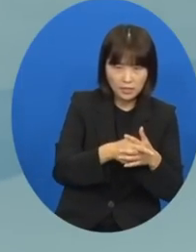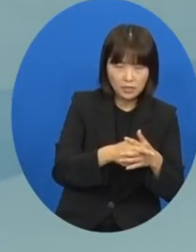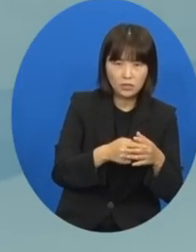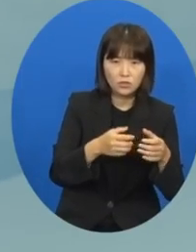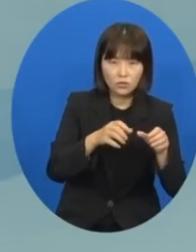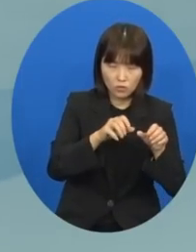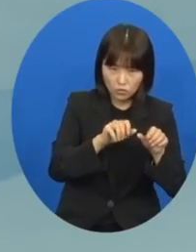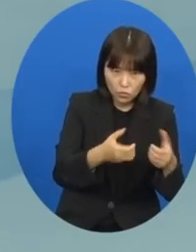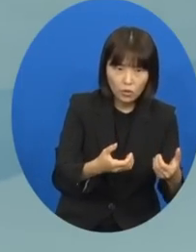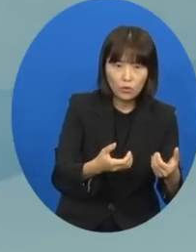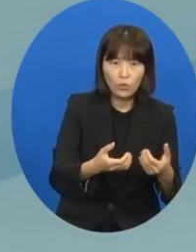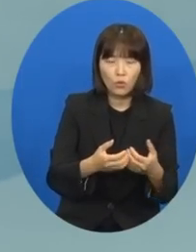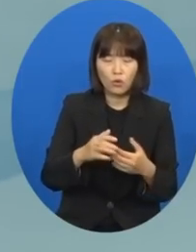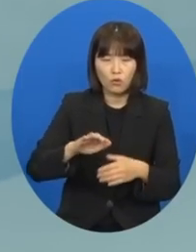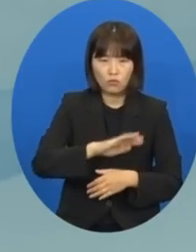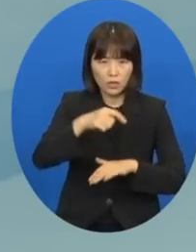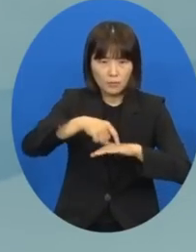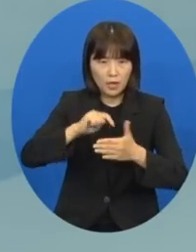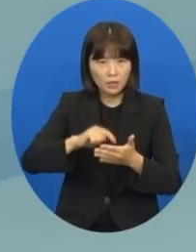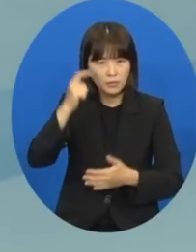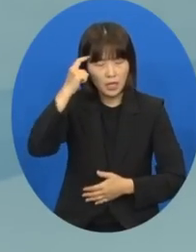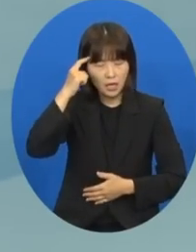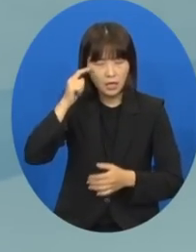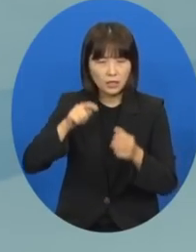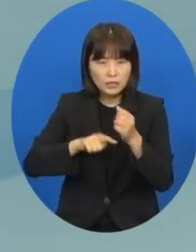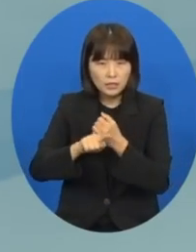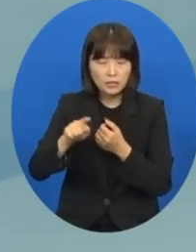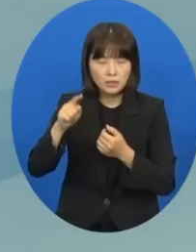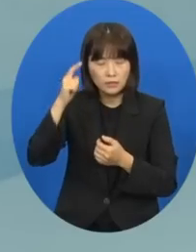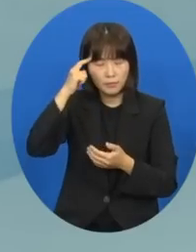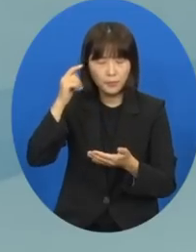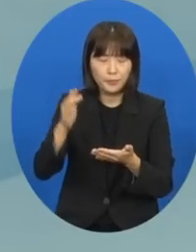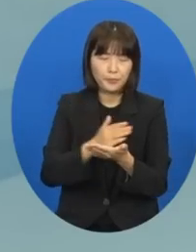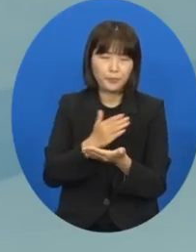우리의 마음과 생각을 판단한다는 거예요.